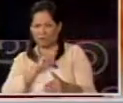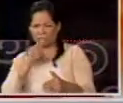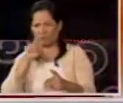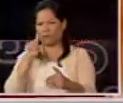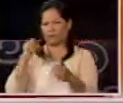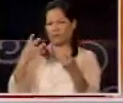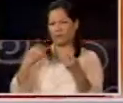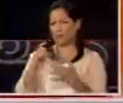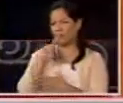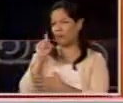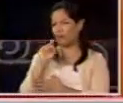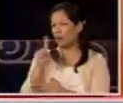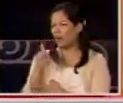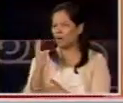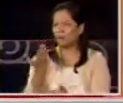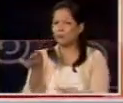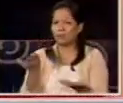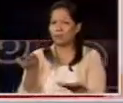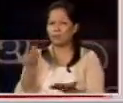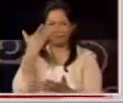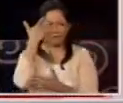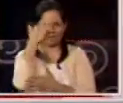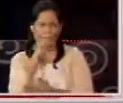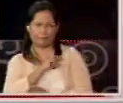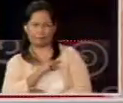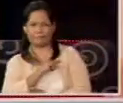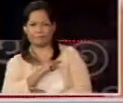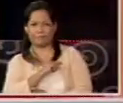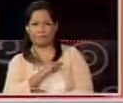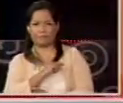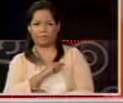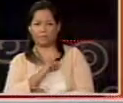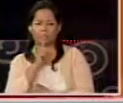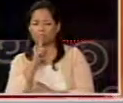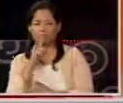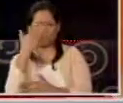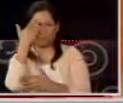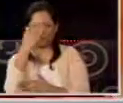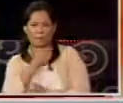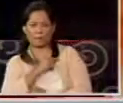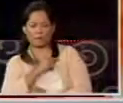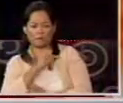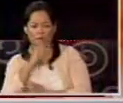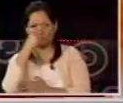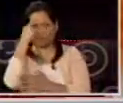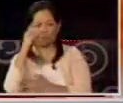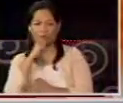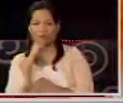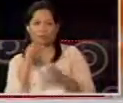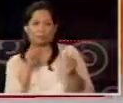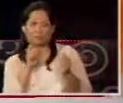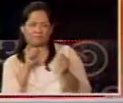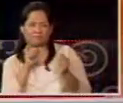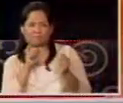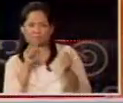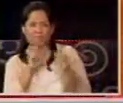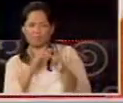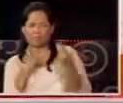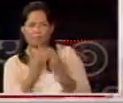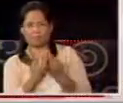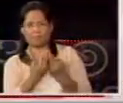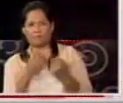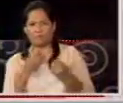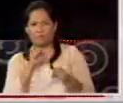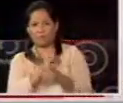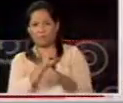itinatanong, probate, itong, talaga po hindi alam ng sheriff yun. Kasi hindi po pasok sa husgado niya yun eh. Ang trabaho po ng